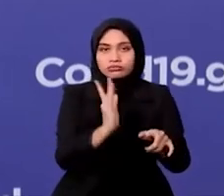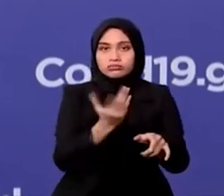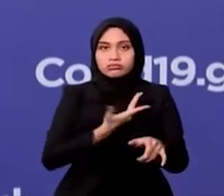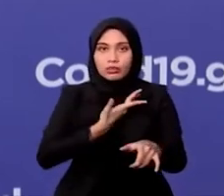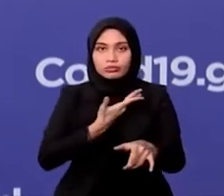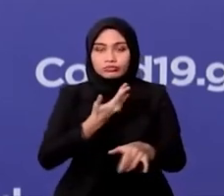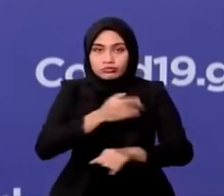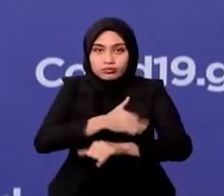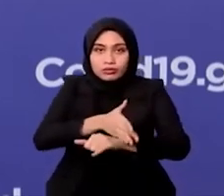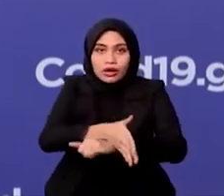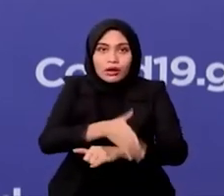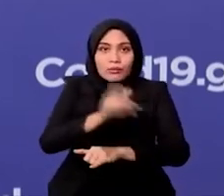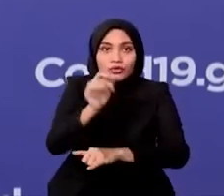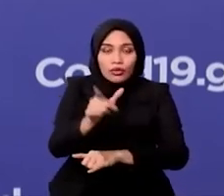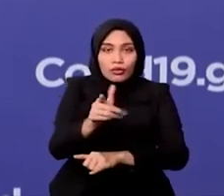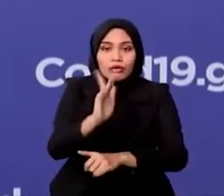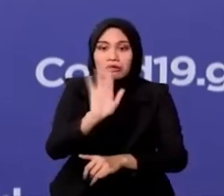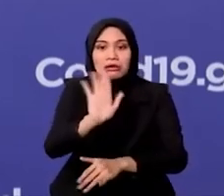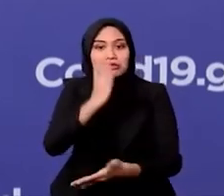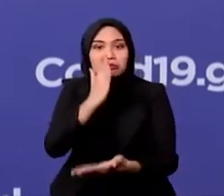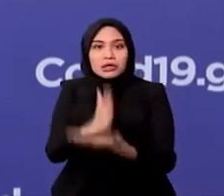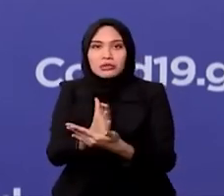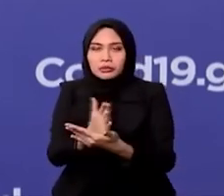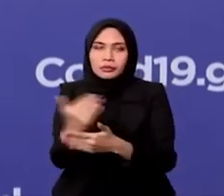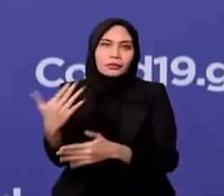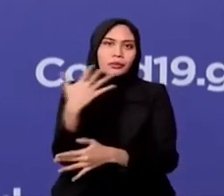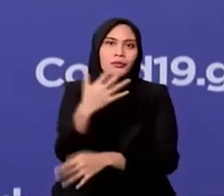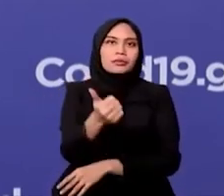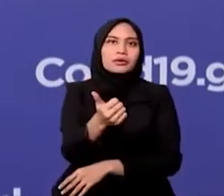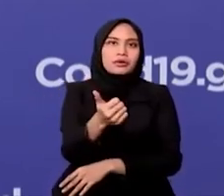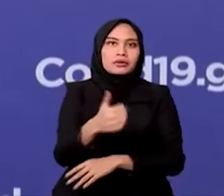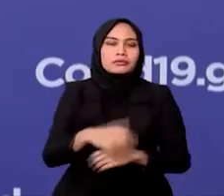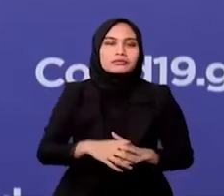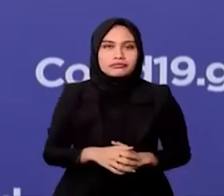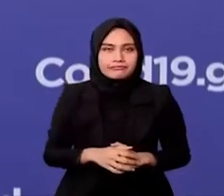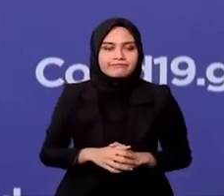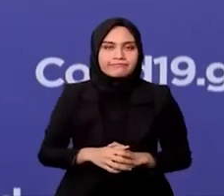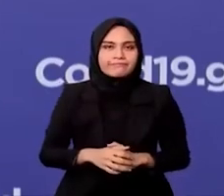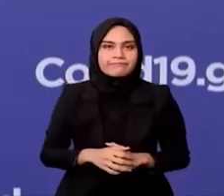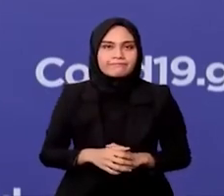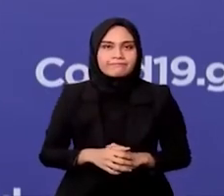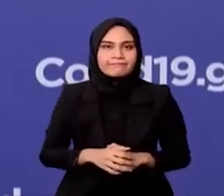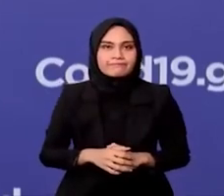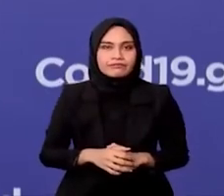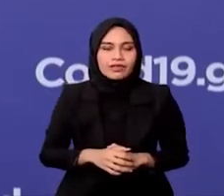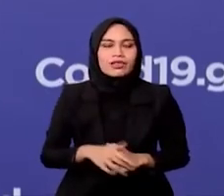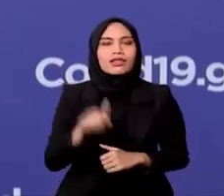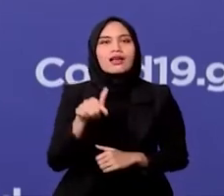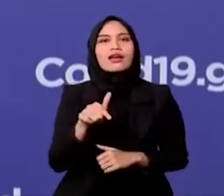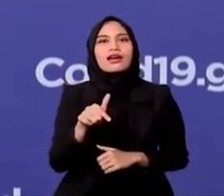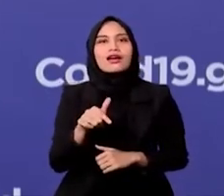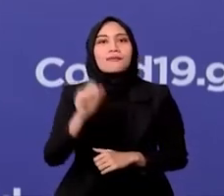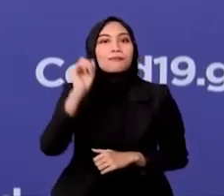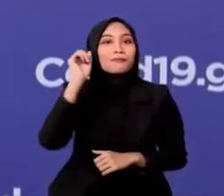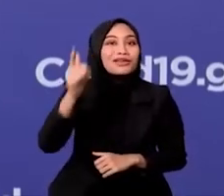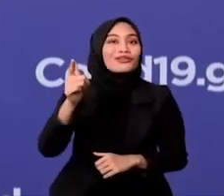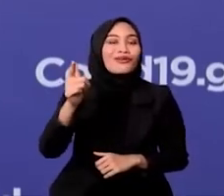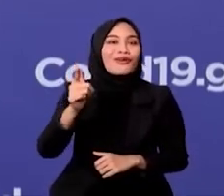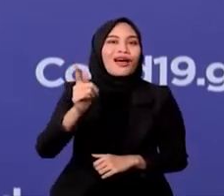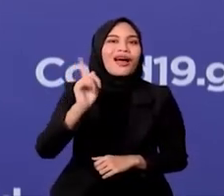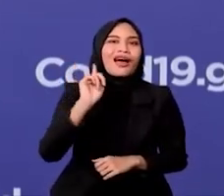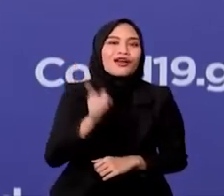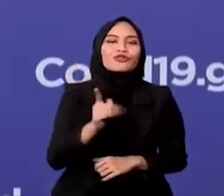raya Idul Adha besok hari karena itu maka Hari raya besok tentu kita